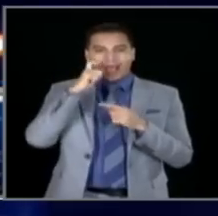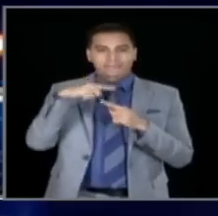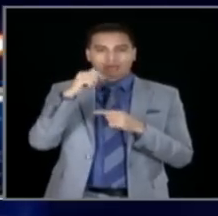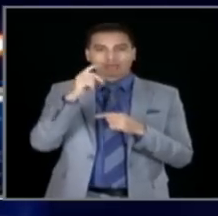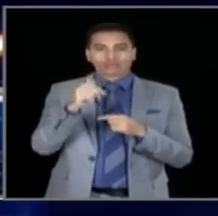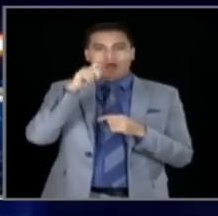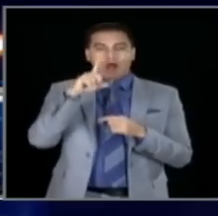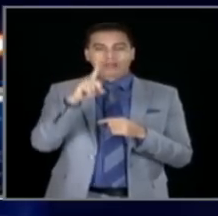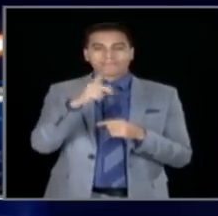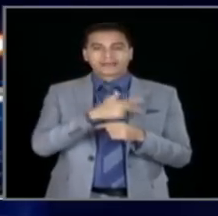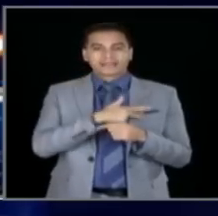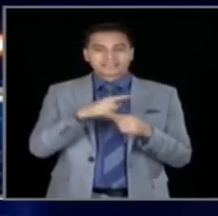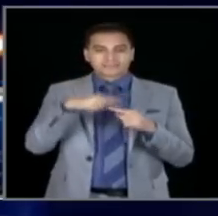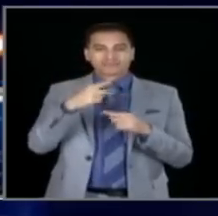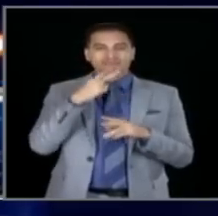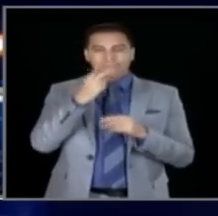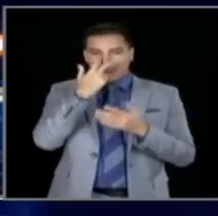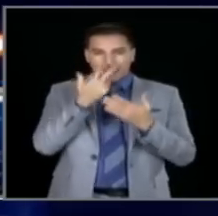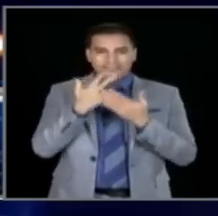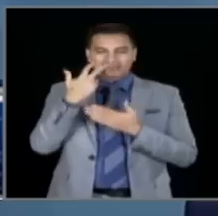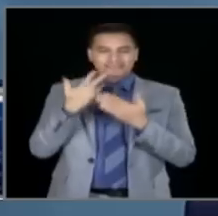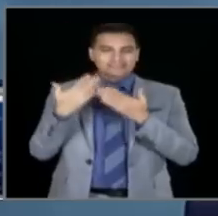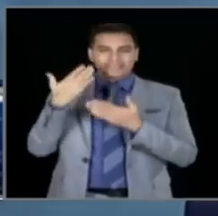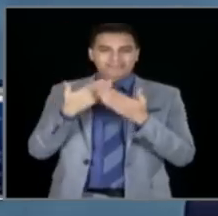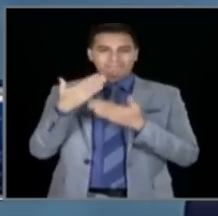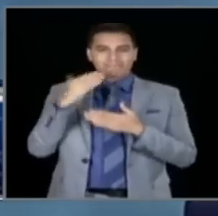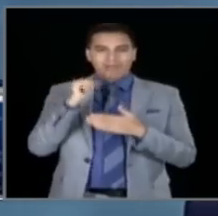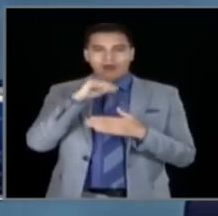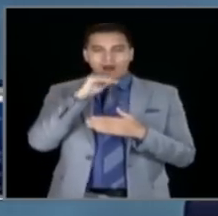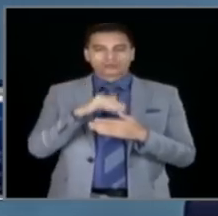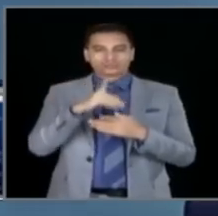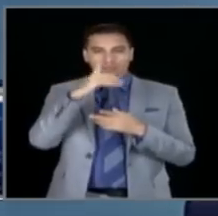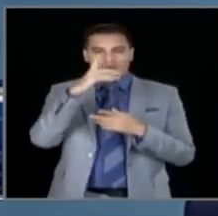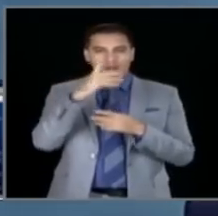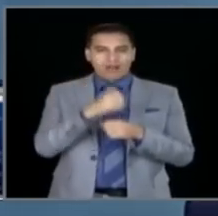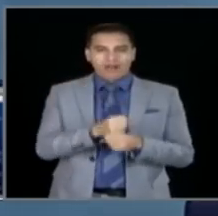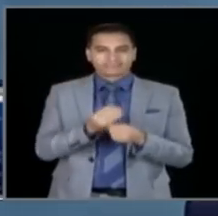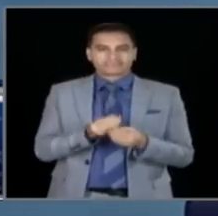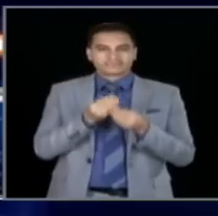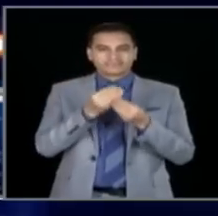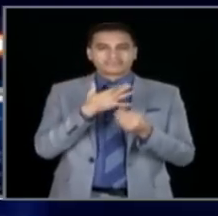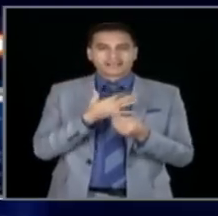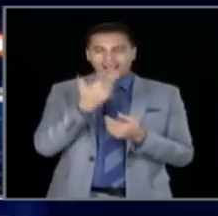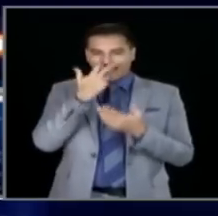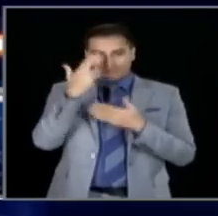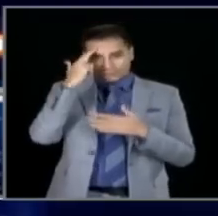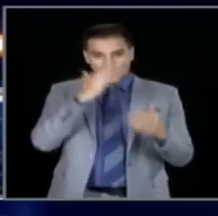الرسول عليه الصلاة والسلام. إجابتك؟ السعودية.